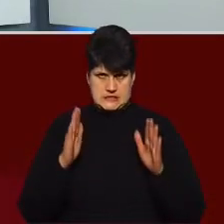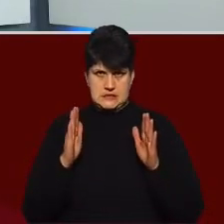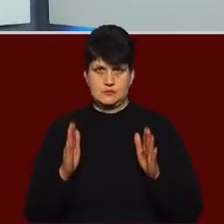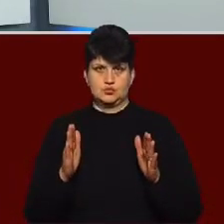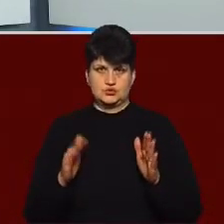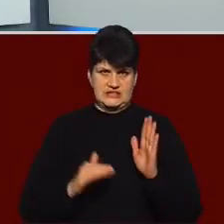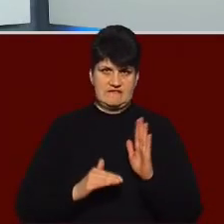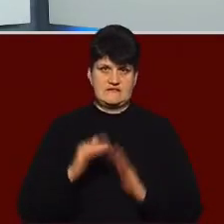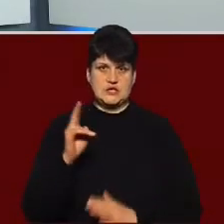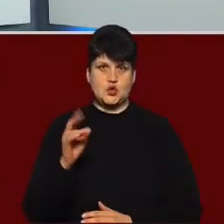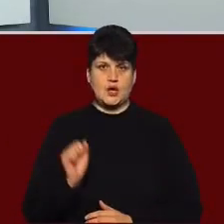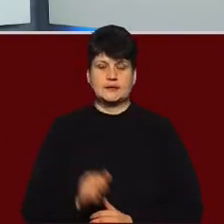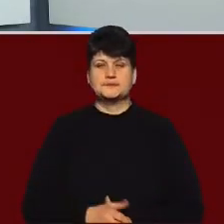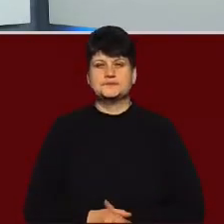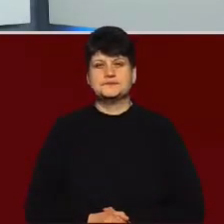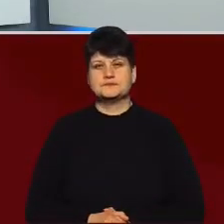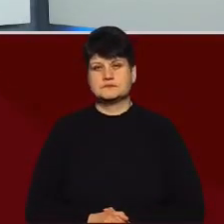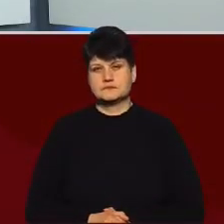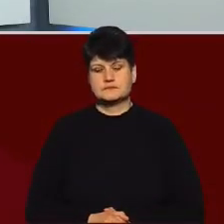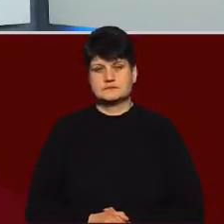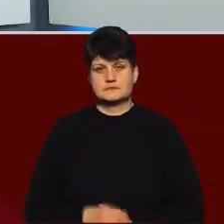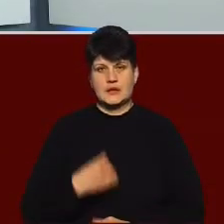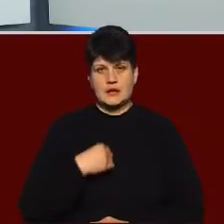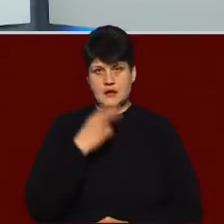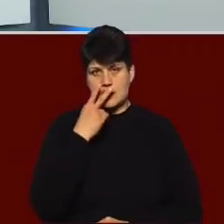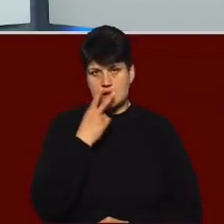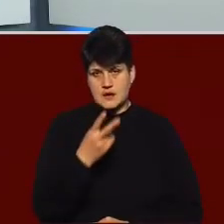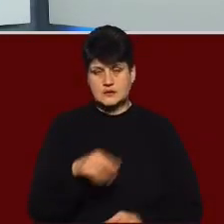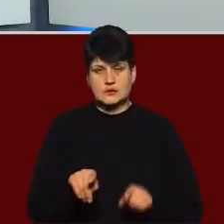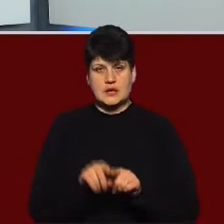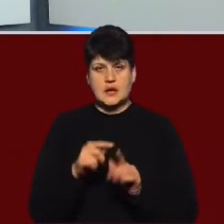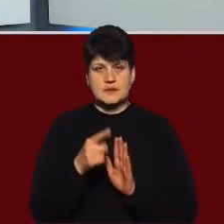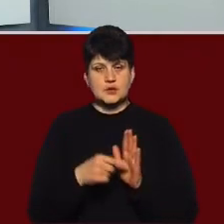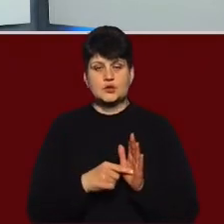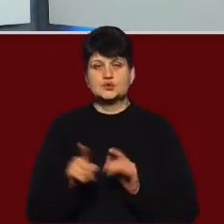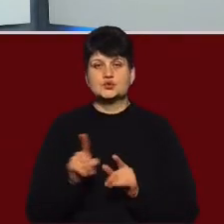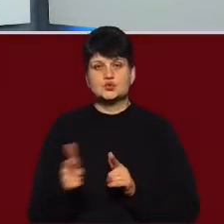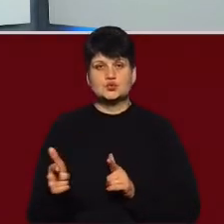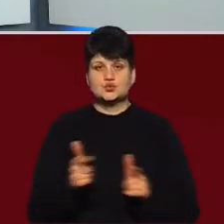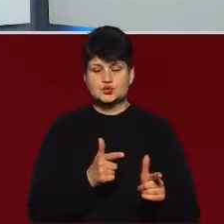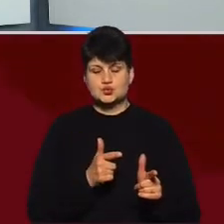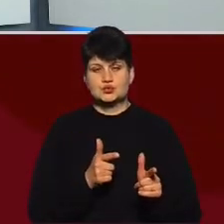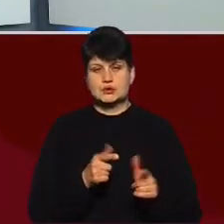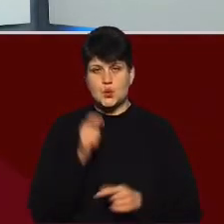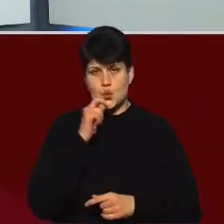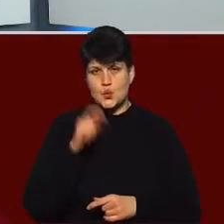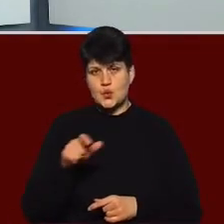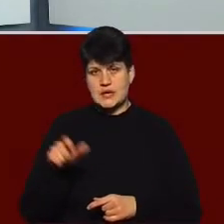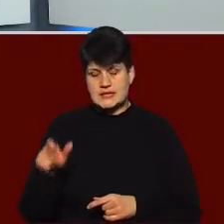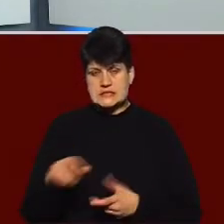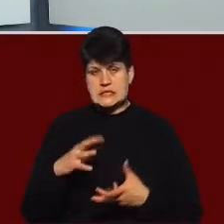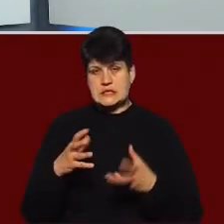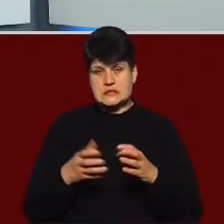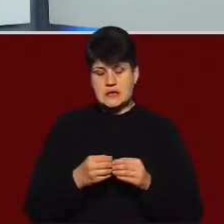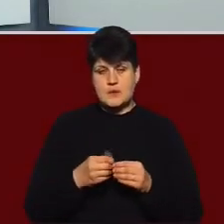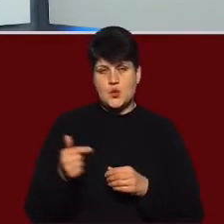висока. Я також глянула на таке ж питання, до чого готуються українці в разі загострення ситуації за результатами грудневого